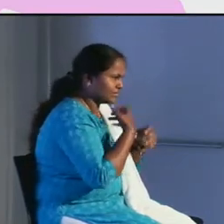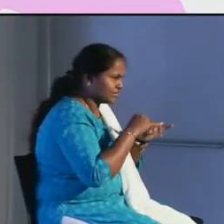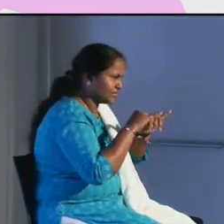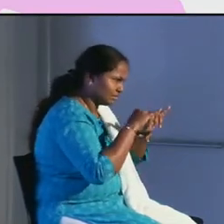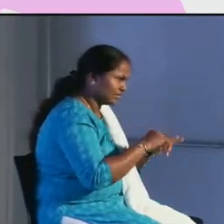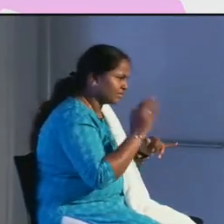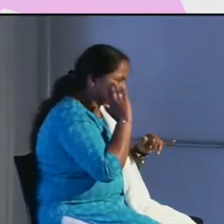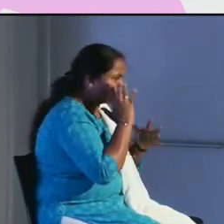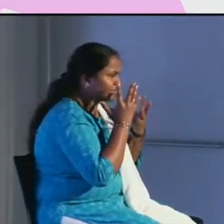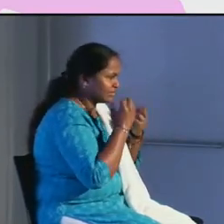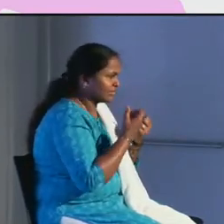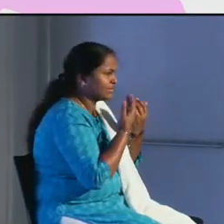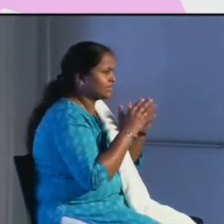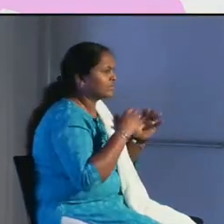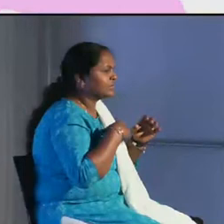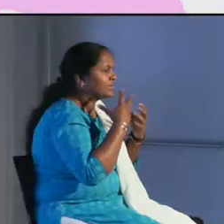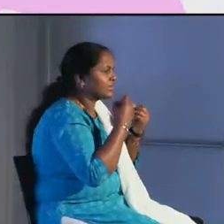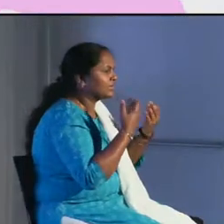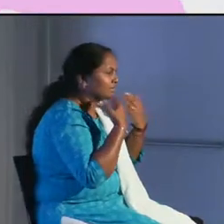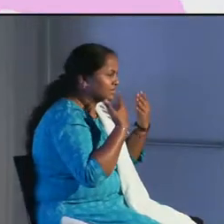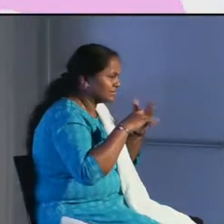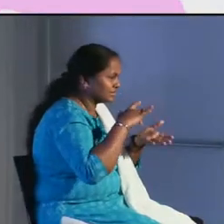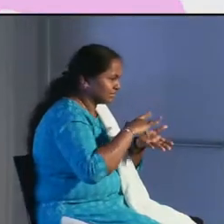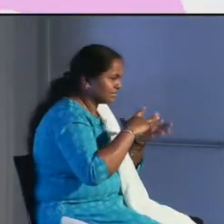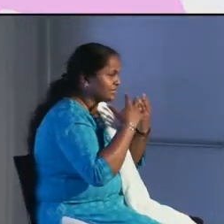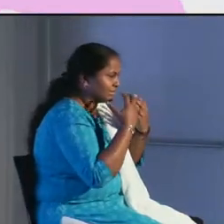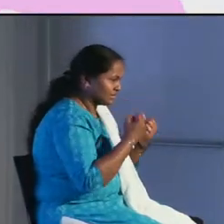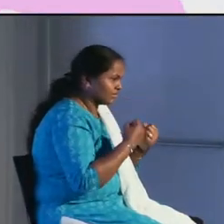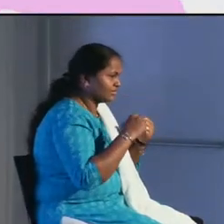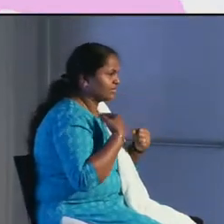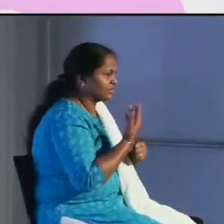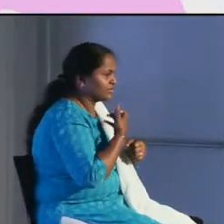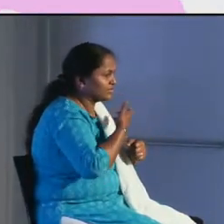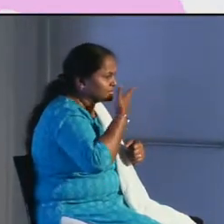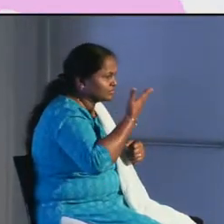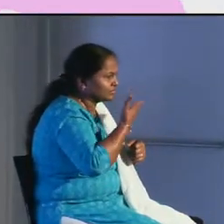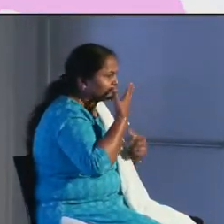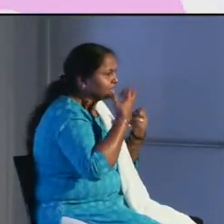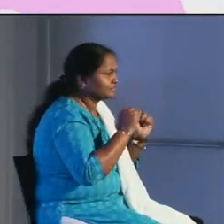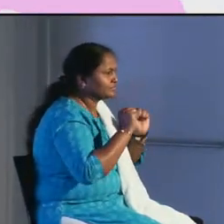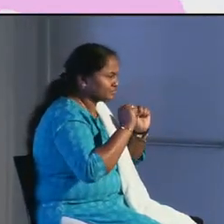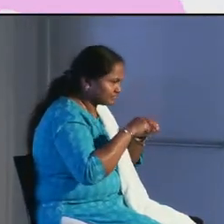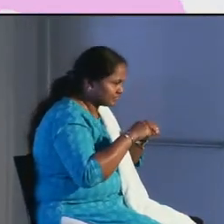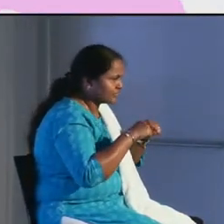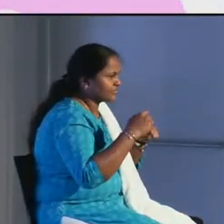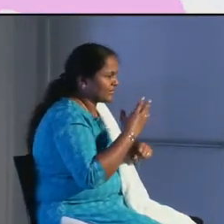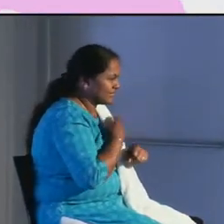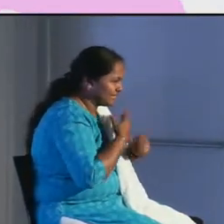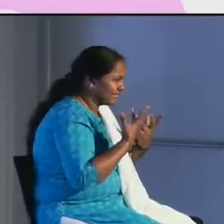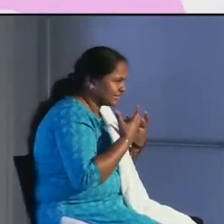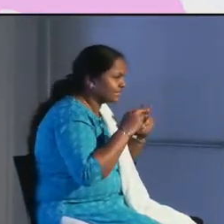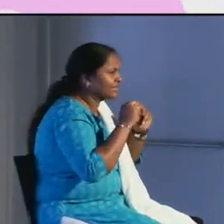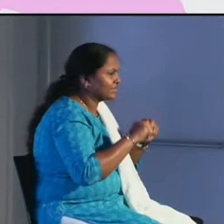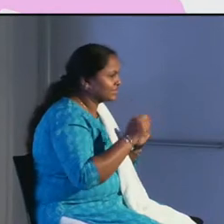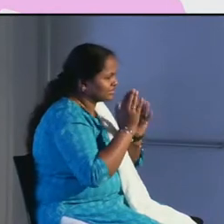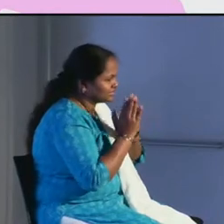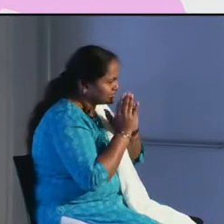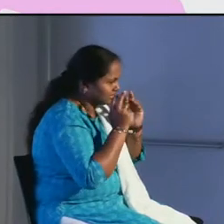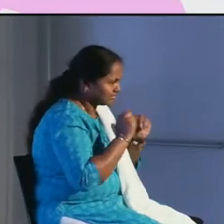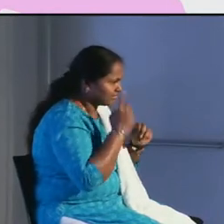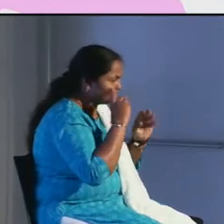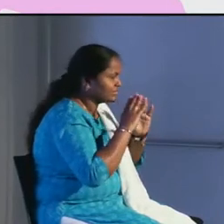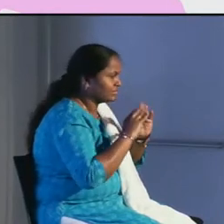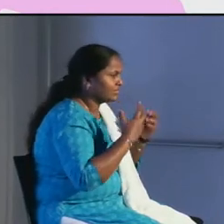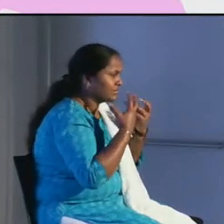खुले मैदान में, पार्क में, जहाँ पर हम खुल के सांस ले सके, जहाँ पर हम बिना डरे अपने नींद को भर सके, तो इस तरह से